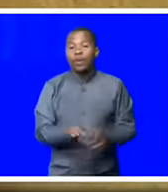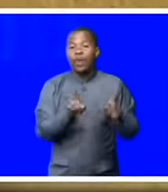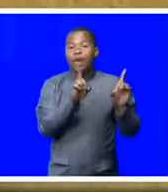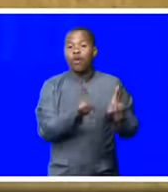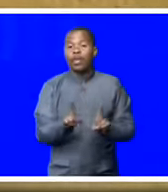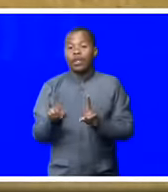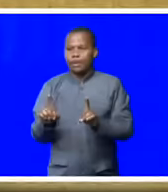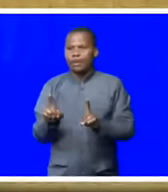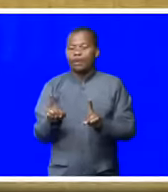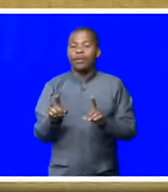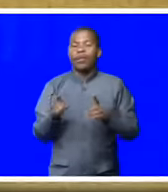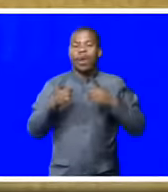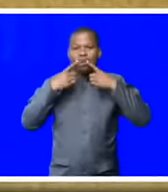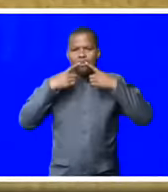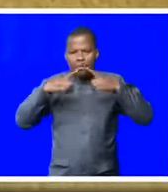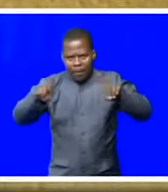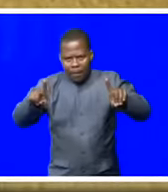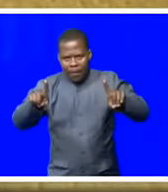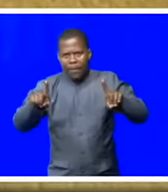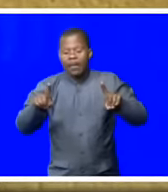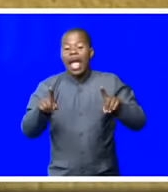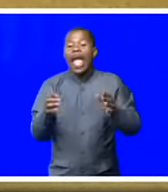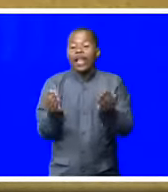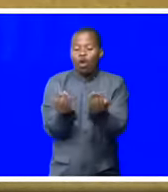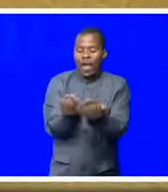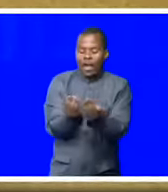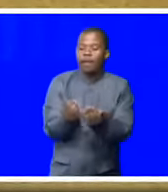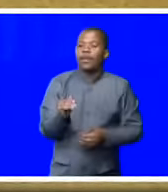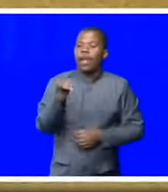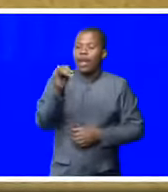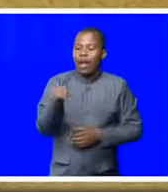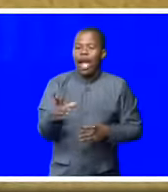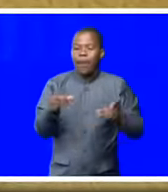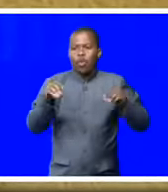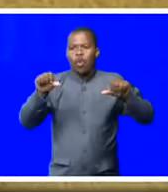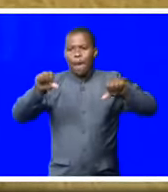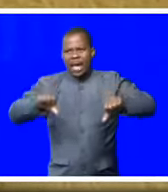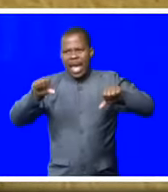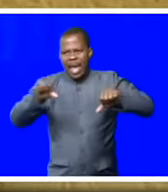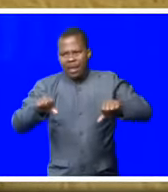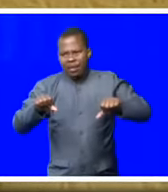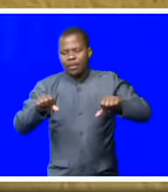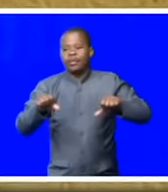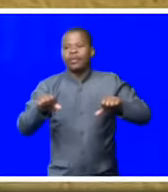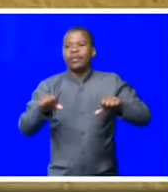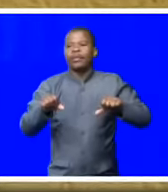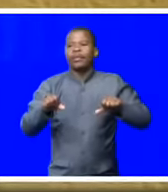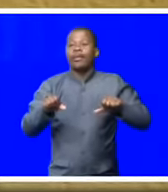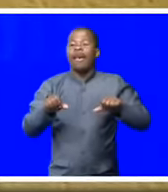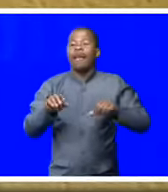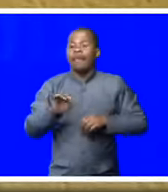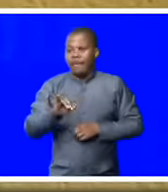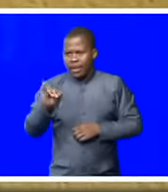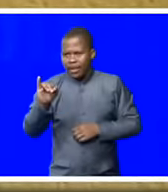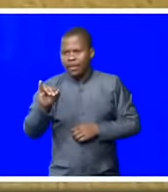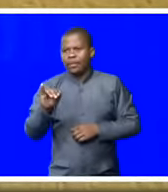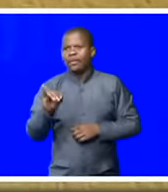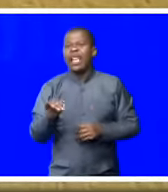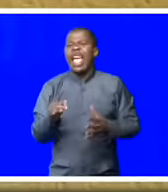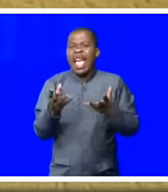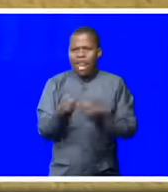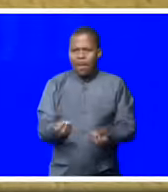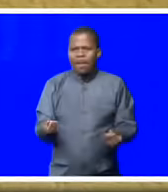kunanga i-crime layikhona esikolweni mhlambe nakulesimo lesesikola kulesikhathi lesiphilakiso bakaba bethu